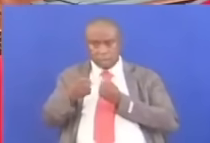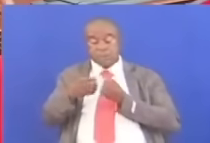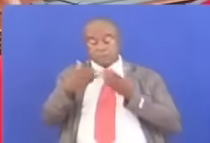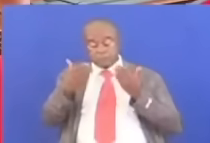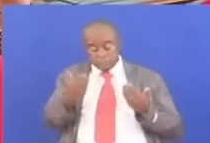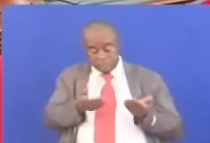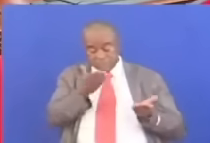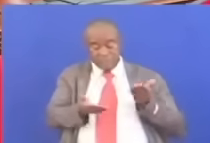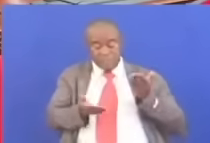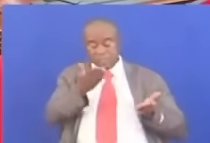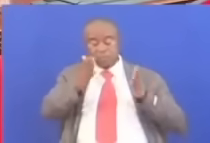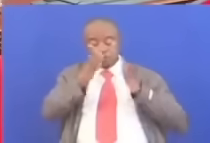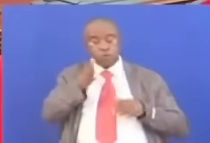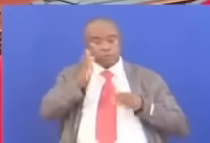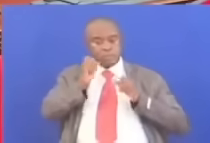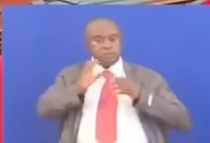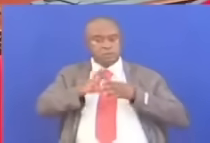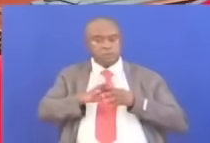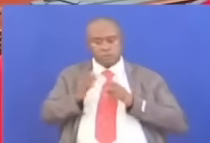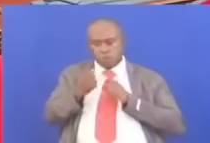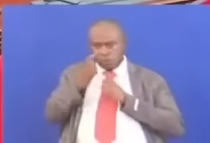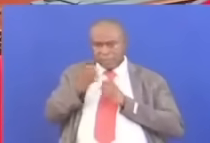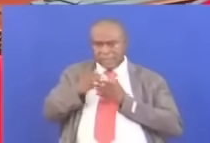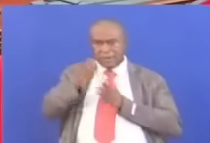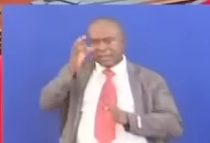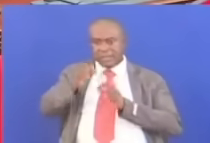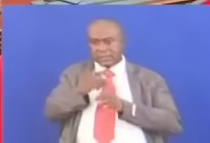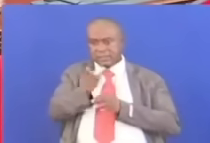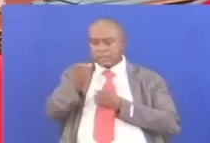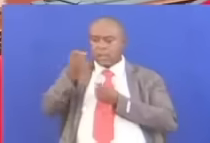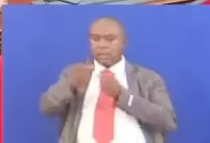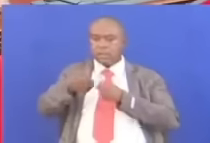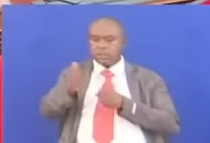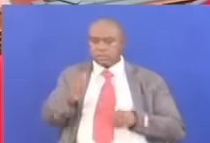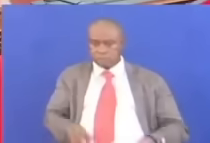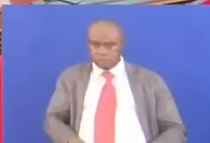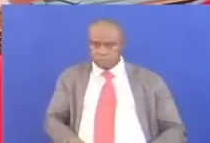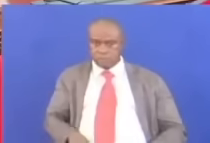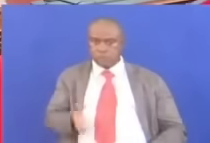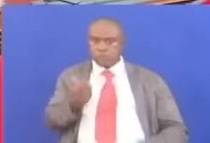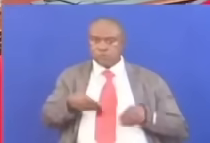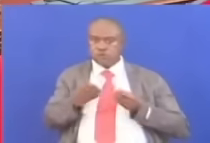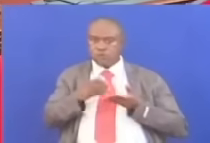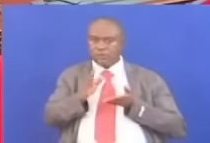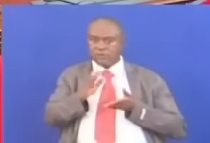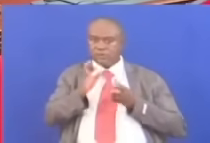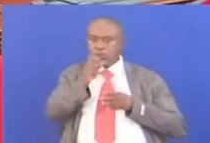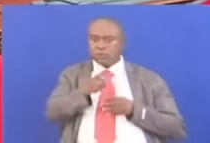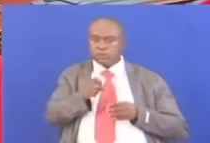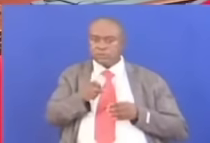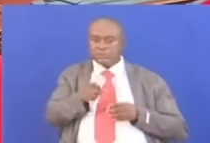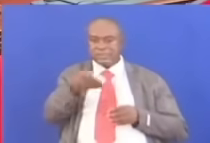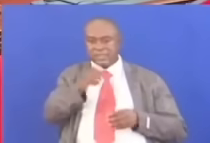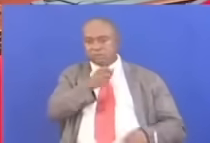serik ahus ili tup value for mone gari husa ili iwe keta tija kwa watania na kwa serik